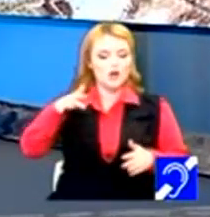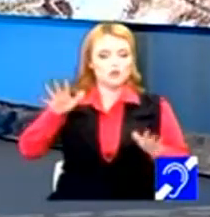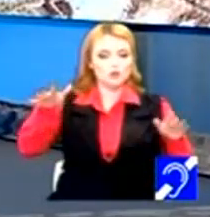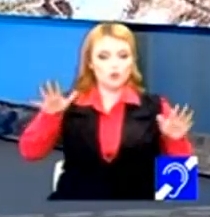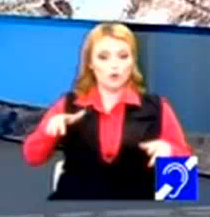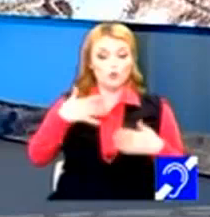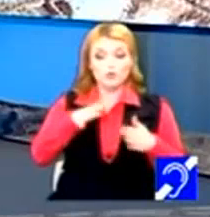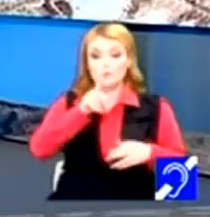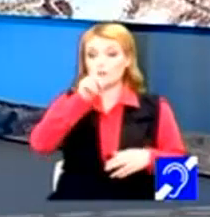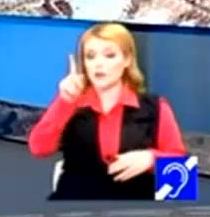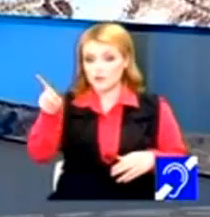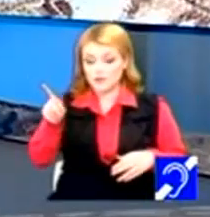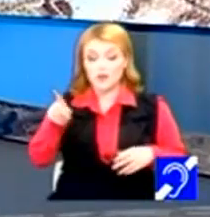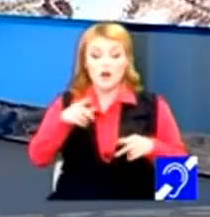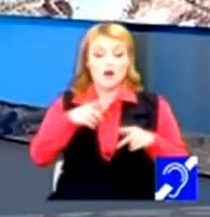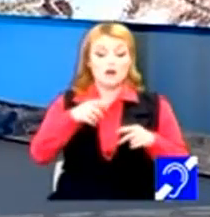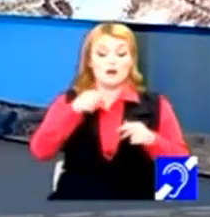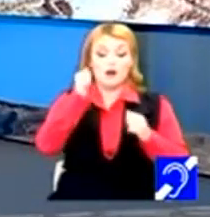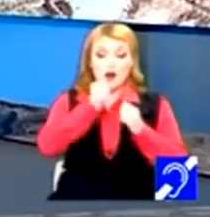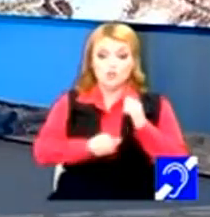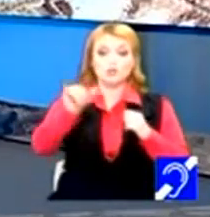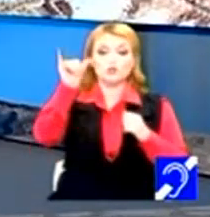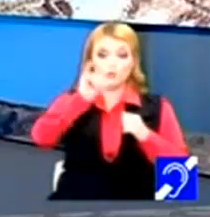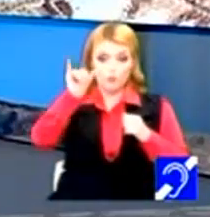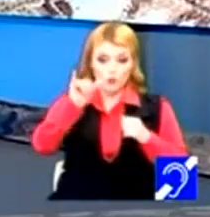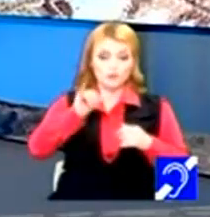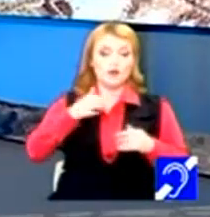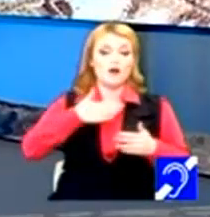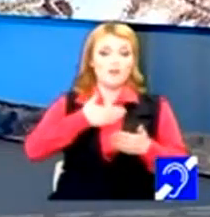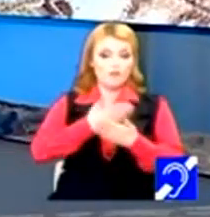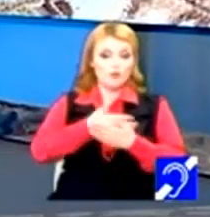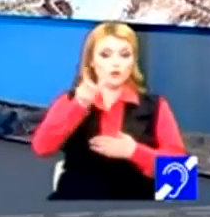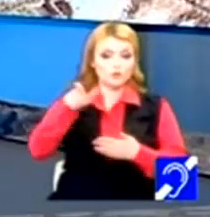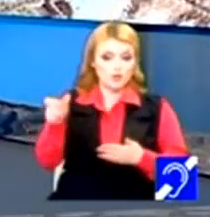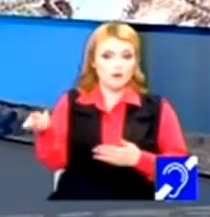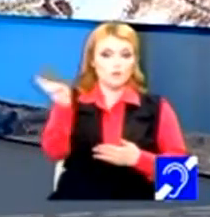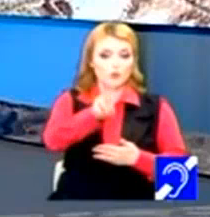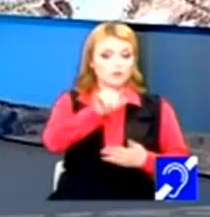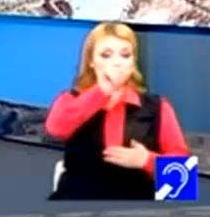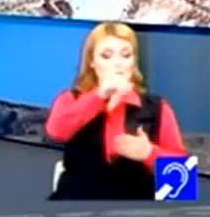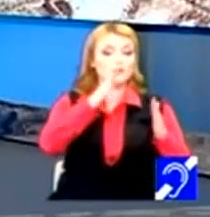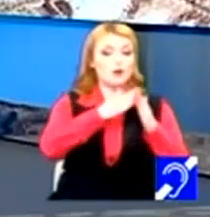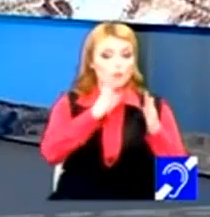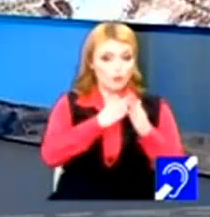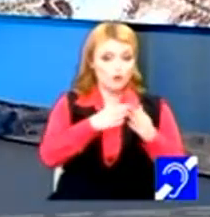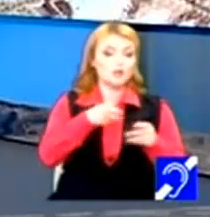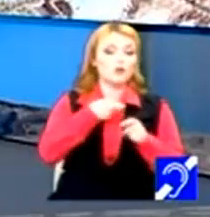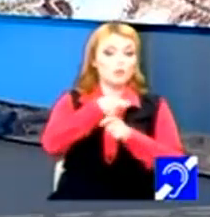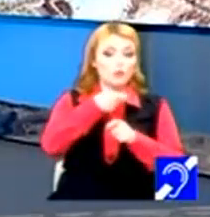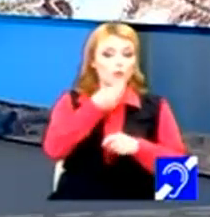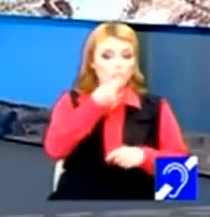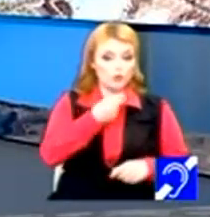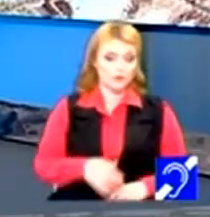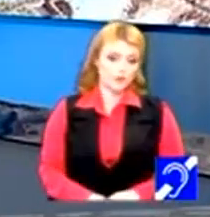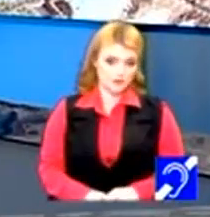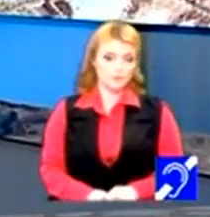ei au parte în această zi de prânzuri calde oferite de voluntarii de la Biserica Sfinții Martiri Brâncoveni, aflată pe cheiul